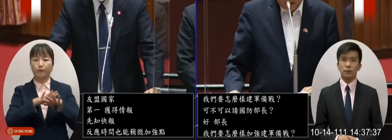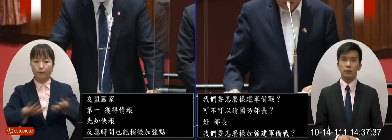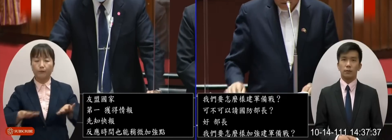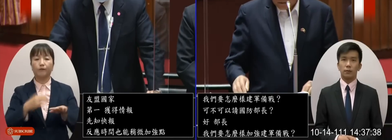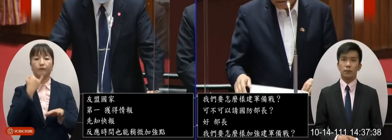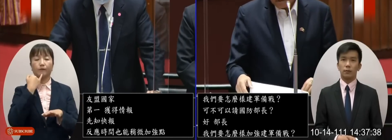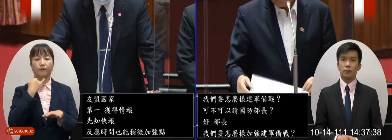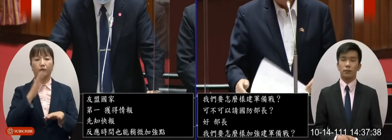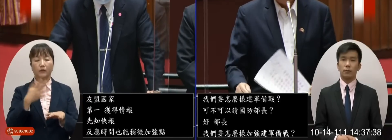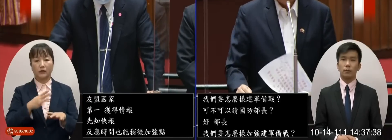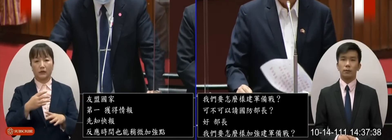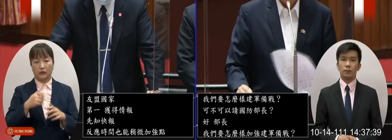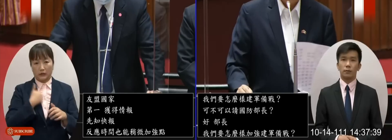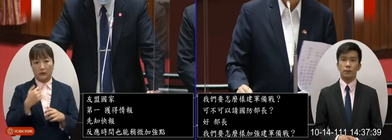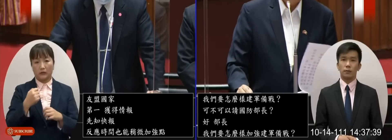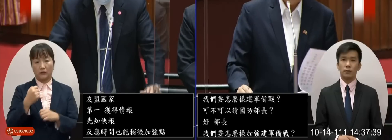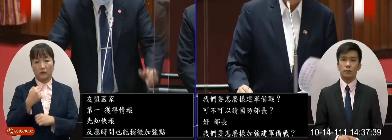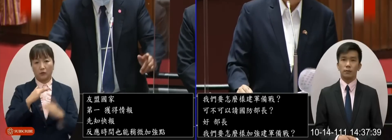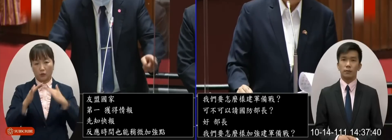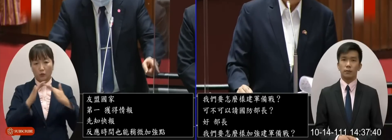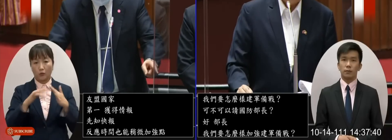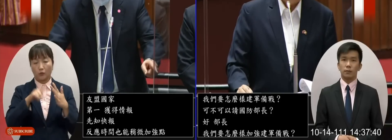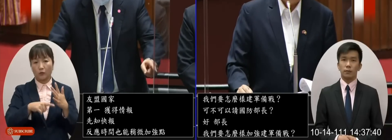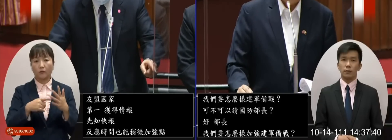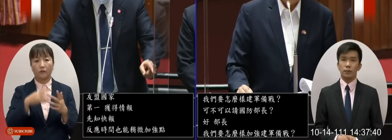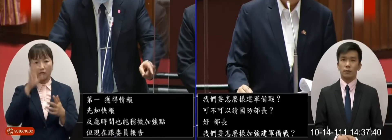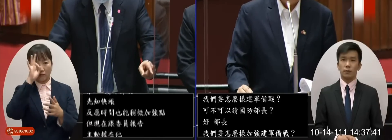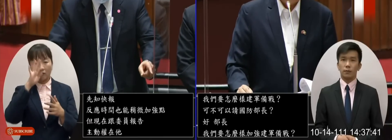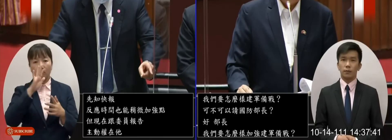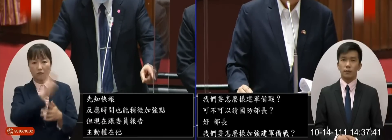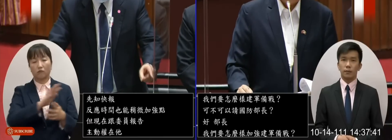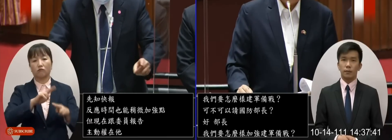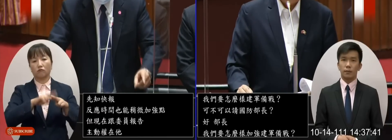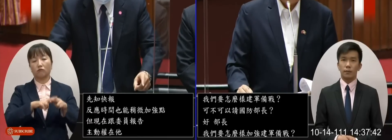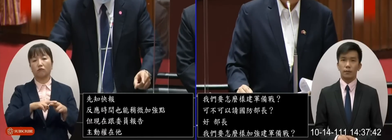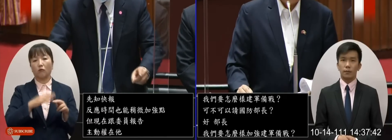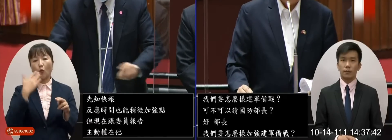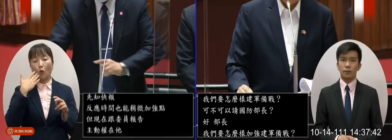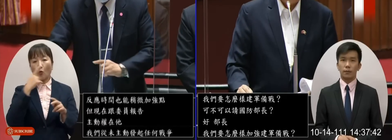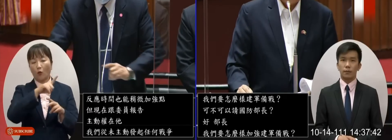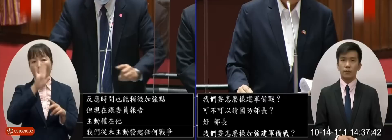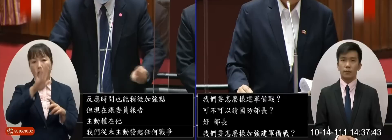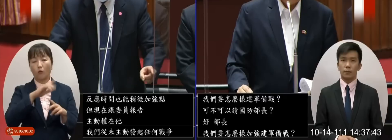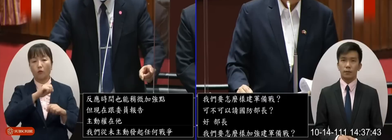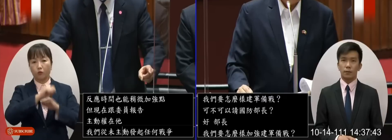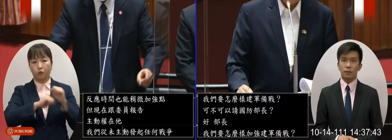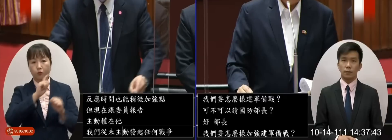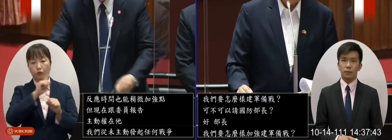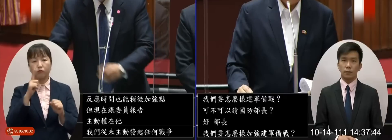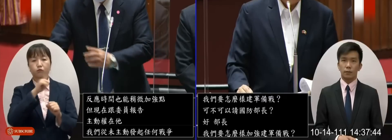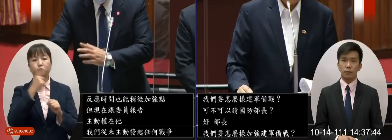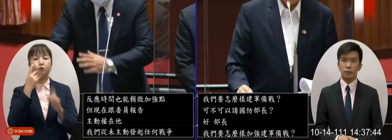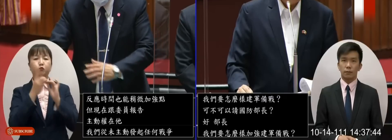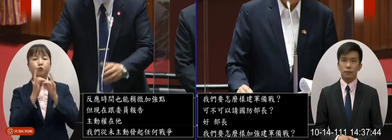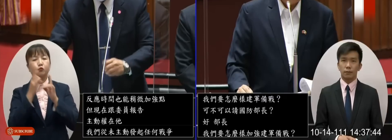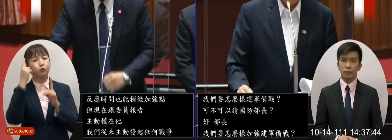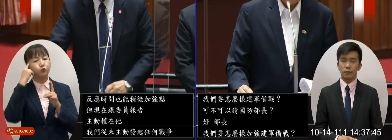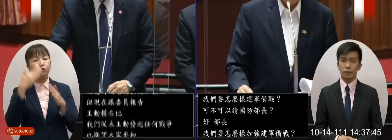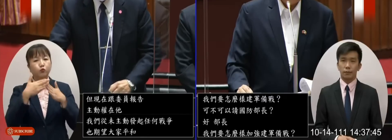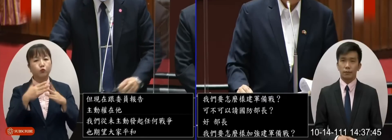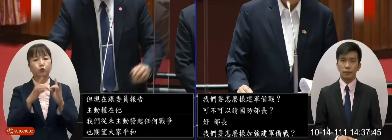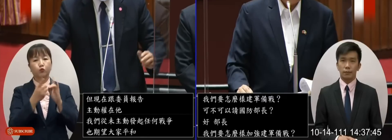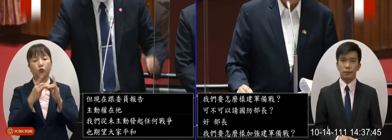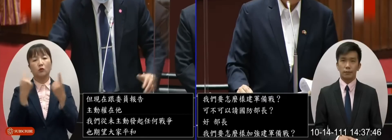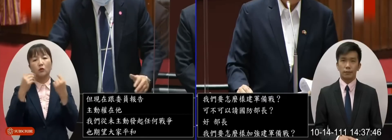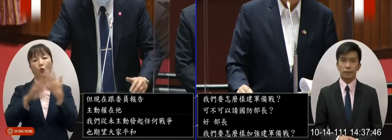和。但是军事的范畴的话，那看他来决定。一有任何动作，理由随便他找。有外宾来